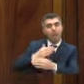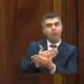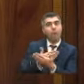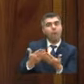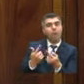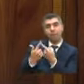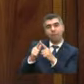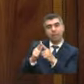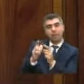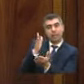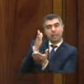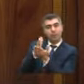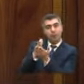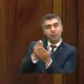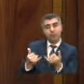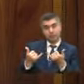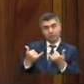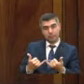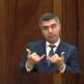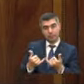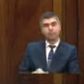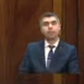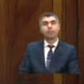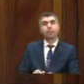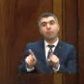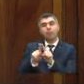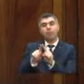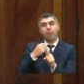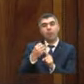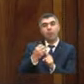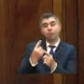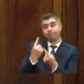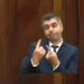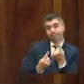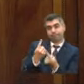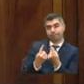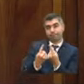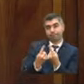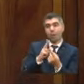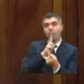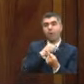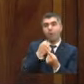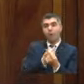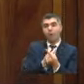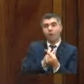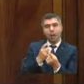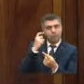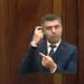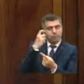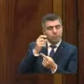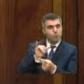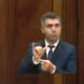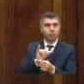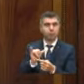الاختيار الديمقراطي. أما الآن وقد أصبحنا أمام واقع غالبية الحكومة التكنوقراط، فإننا نتساءل عن